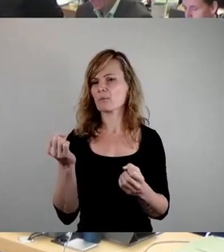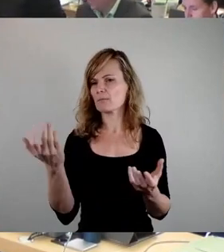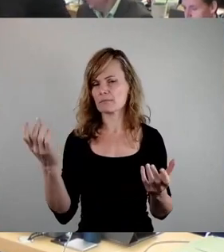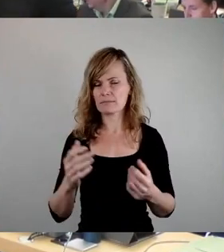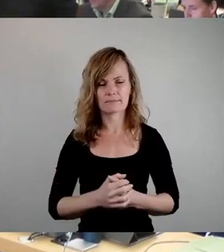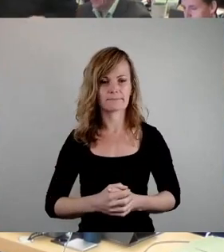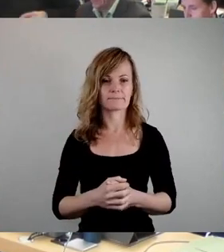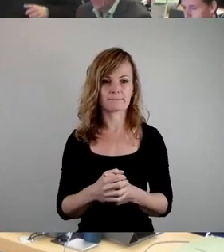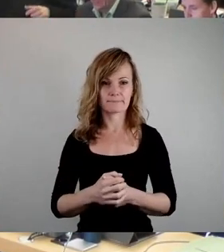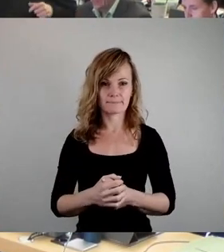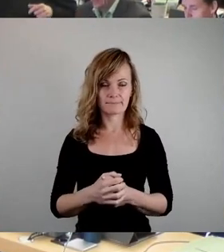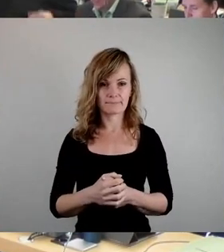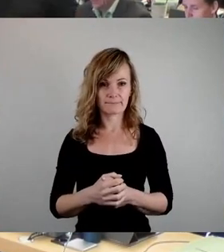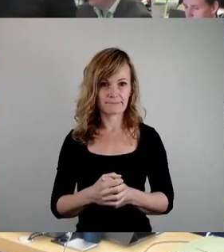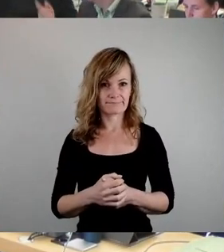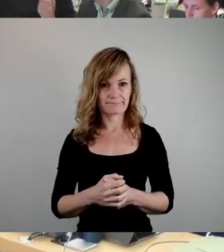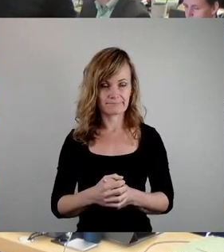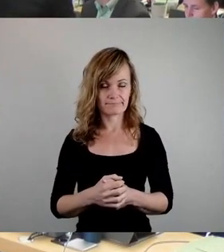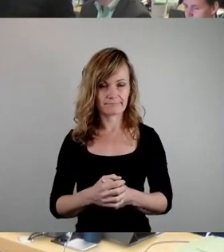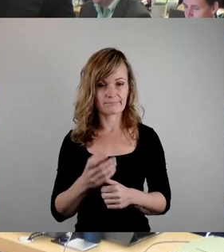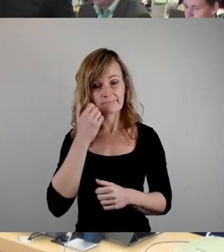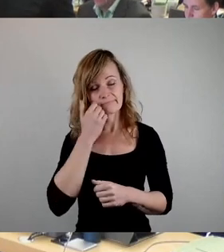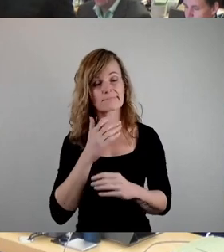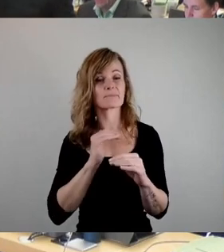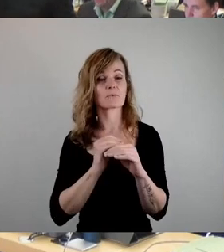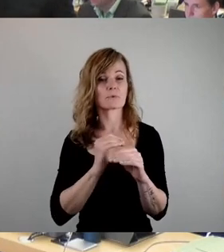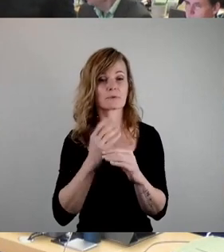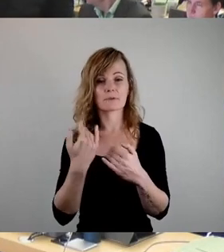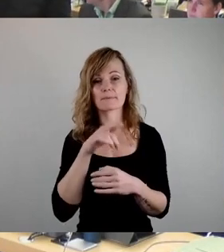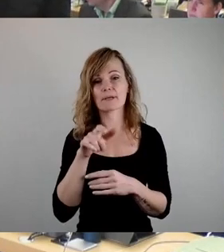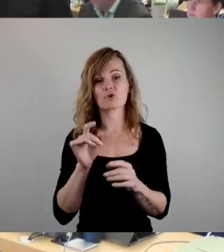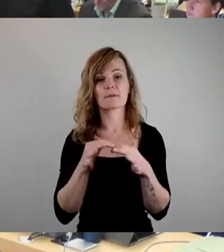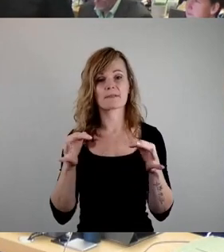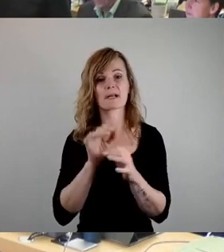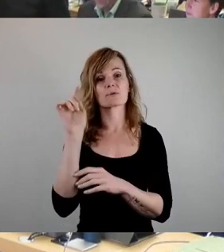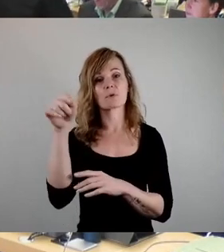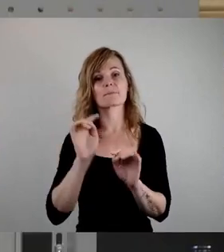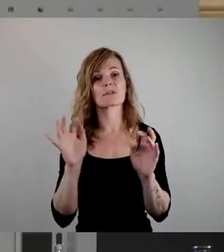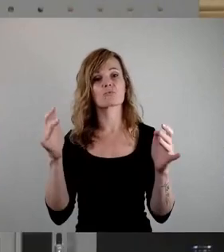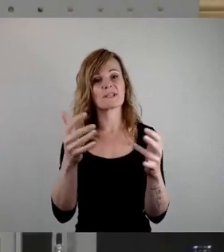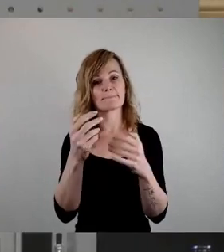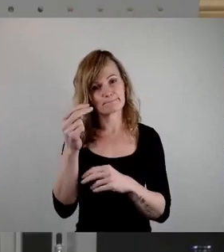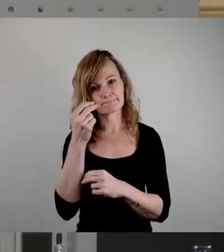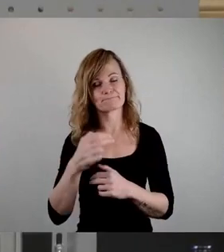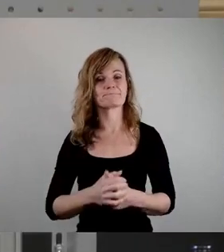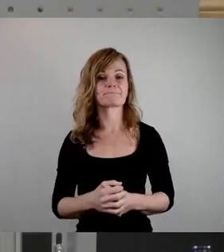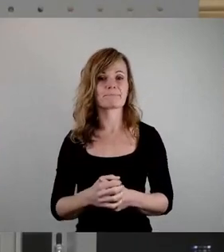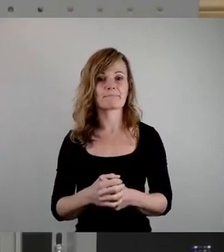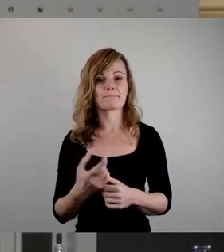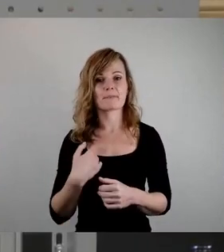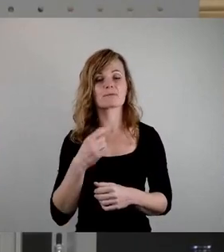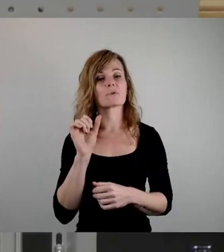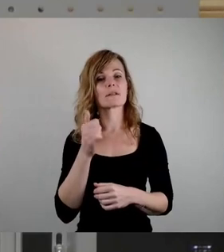so. Liebe Kolleginnen und Kollegen, liebe Menschen im Saal und draußen im Stream, ich möchte zuerst